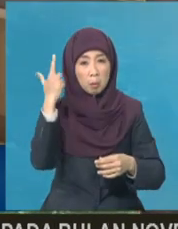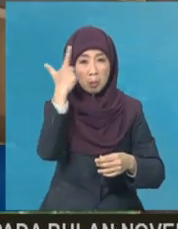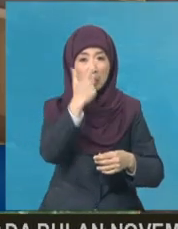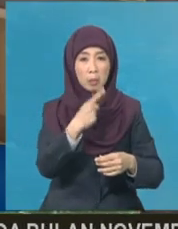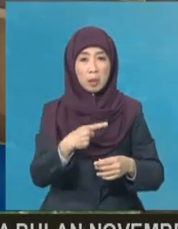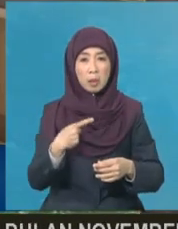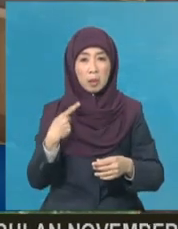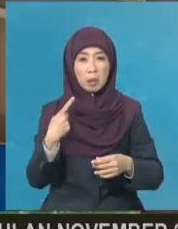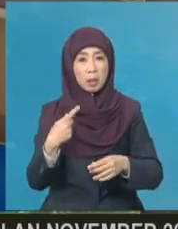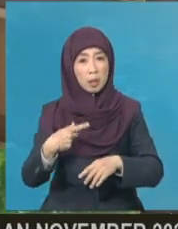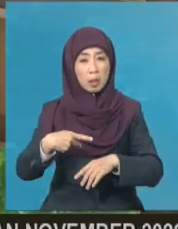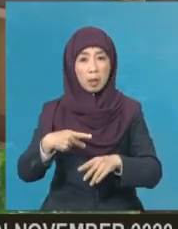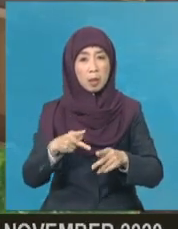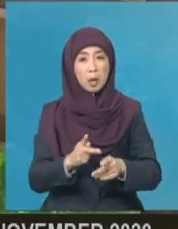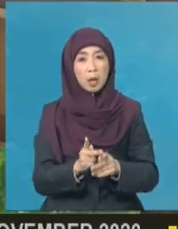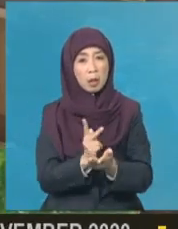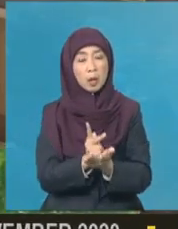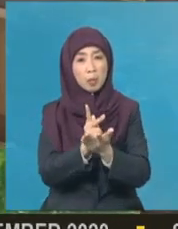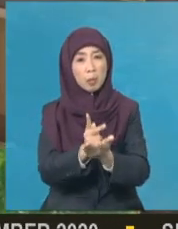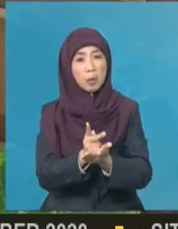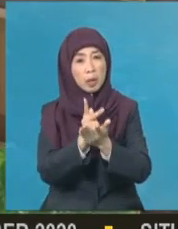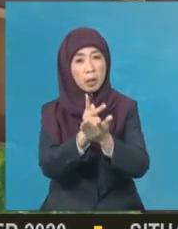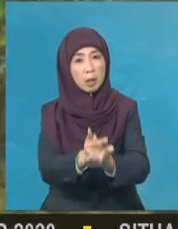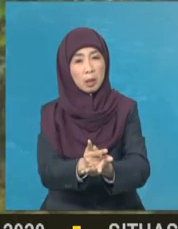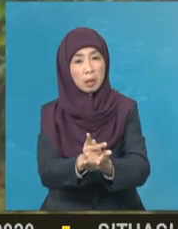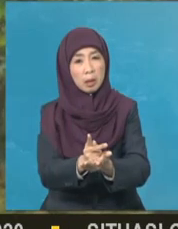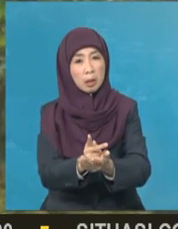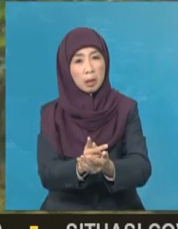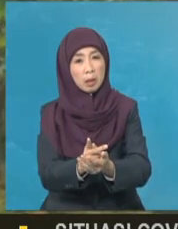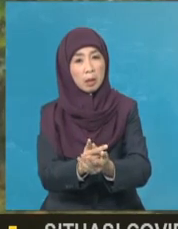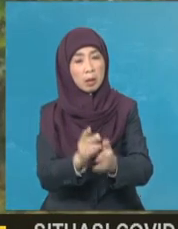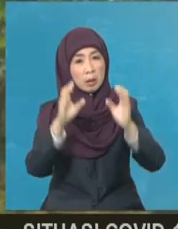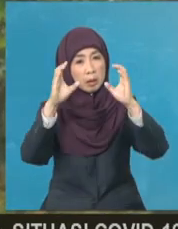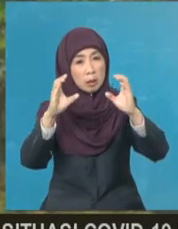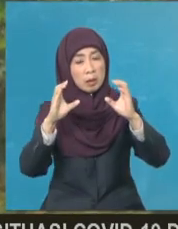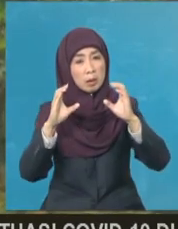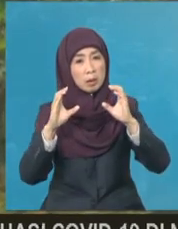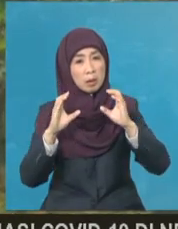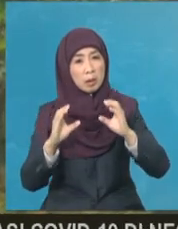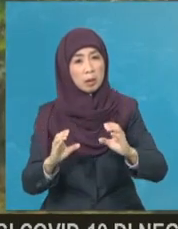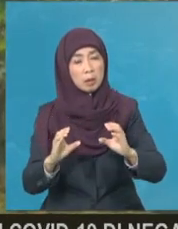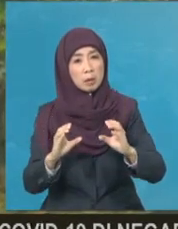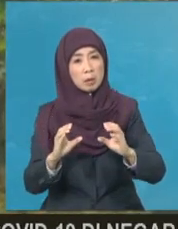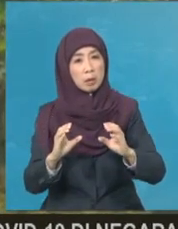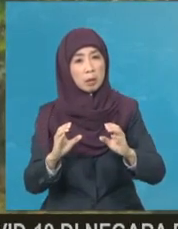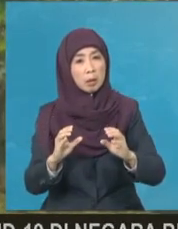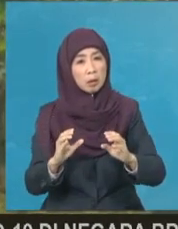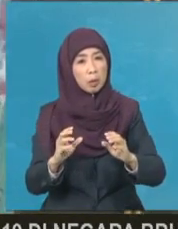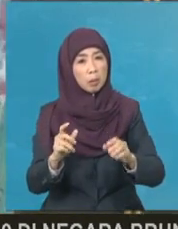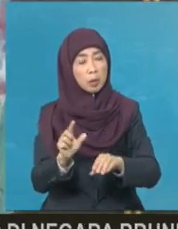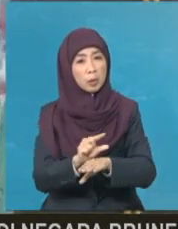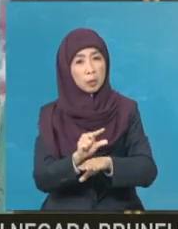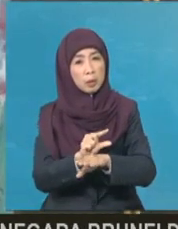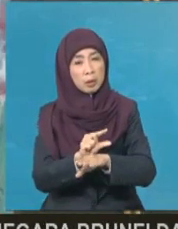Kampung Air lama memperkenalkan teknik saya belum cek nih ah aku